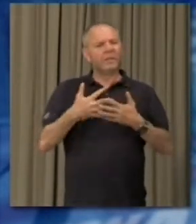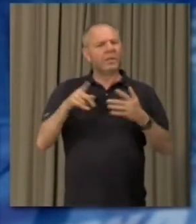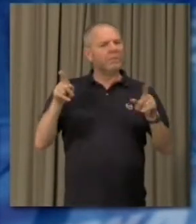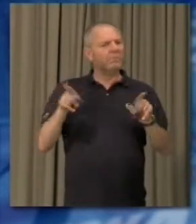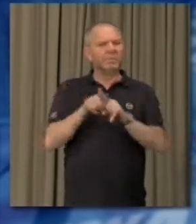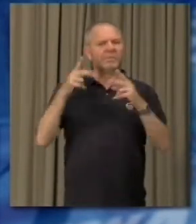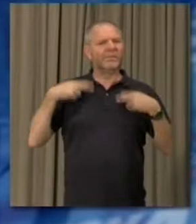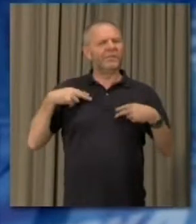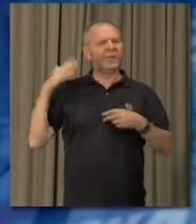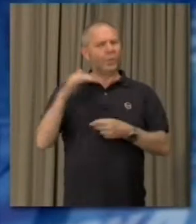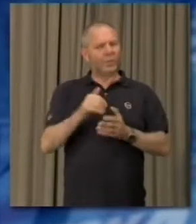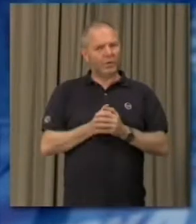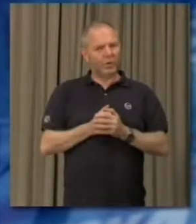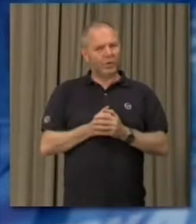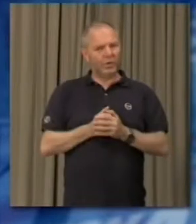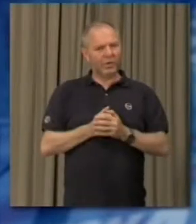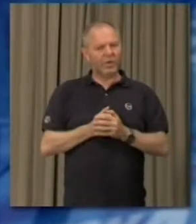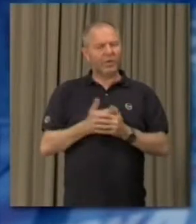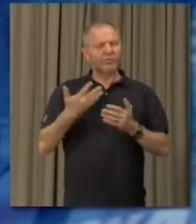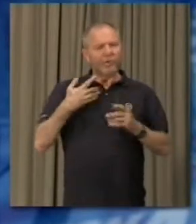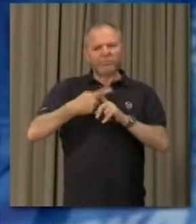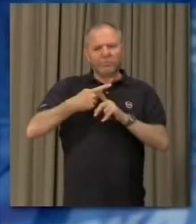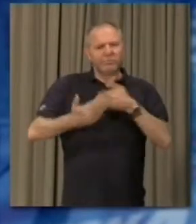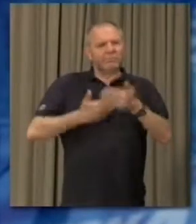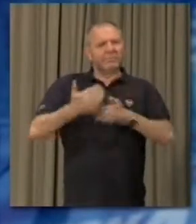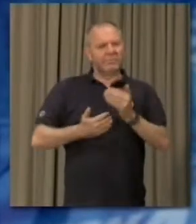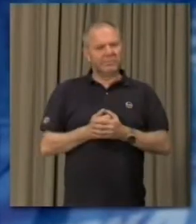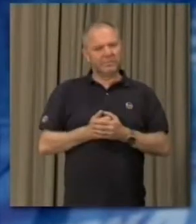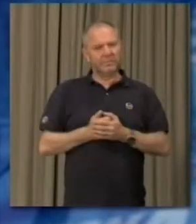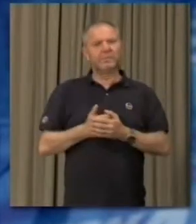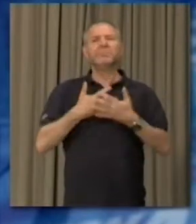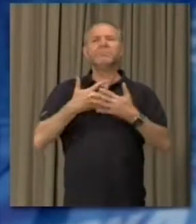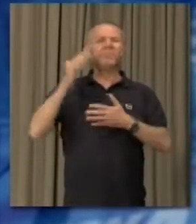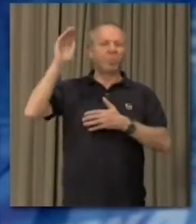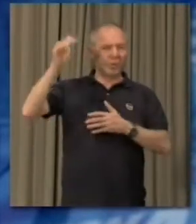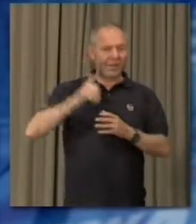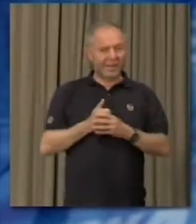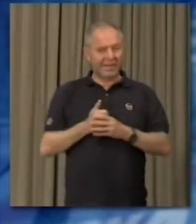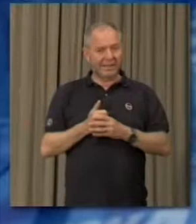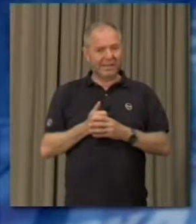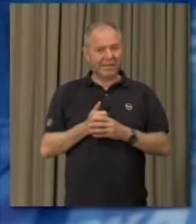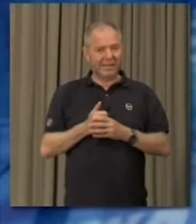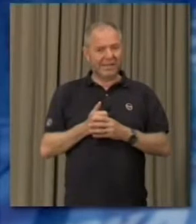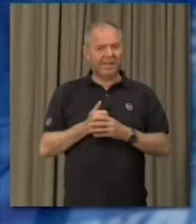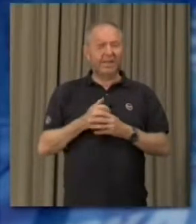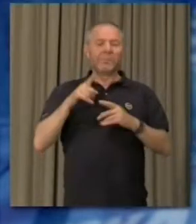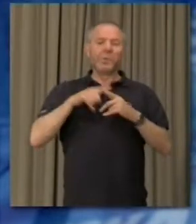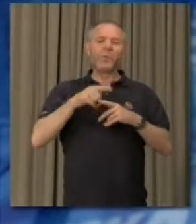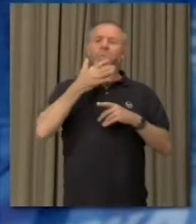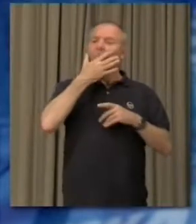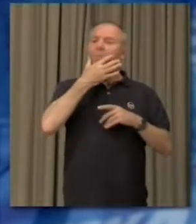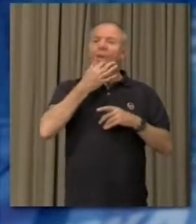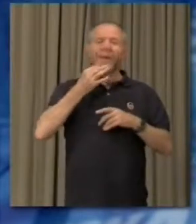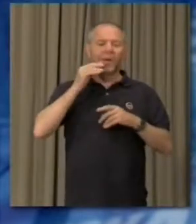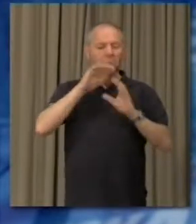nella vita di tutti i giorni, che era piena di energia, si legge nella lettera. La passione per la montagna, hanno proseguito gli amici di Elena, per la bellezza del mondo